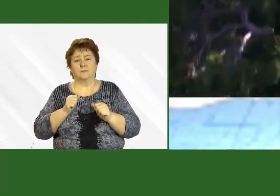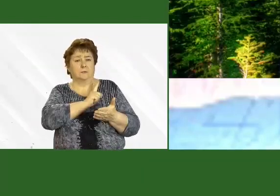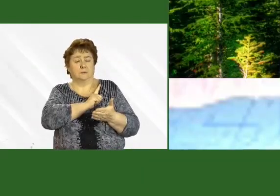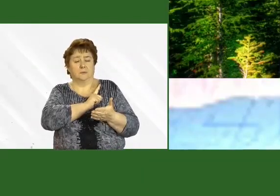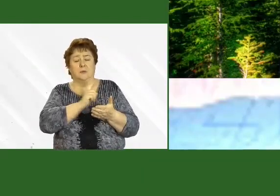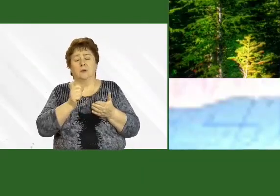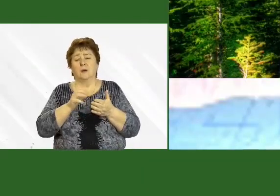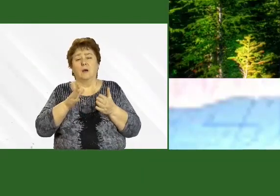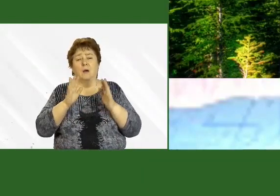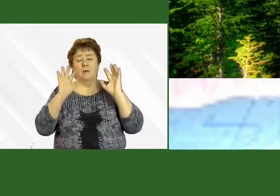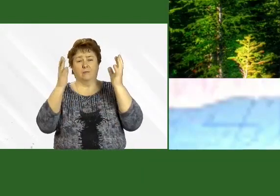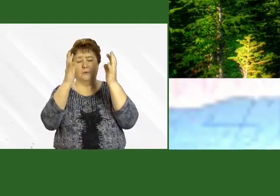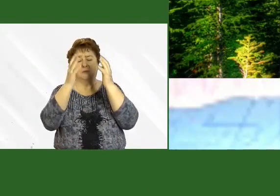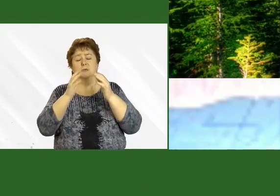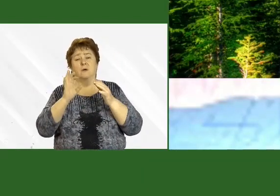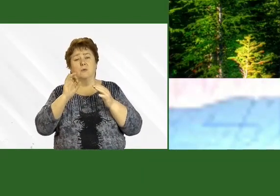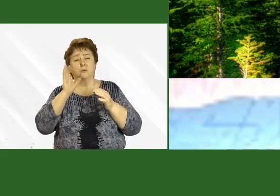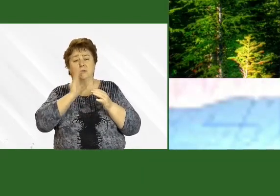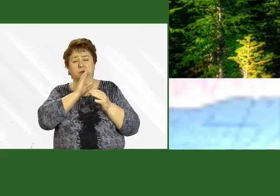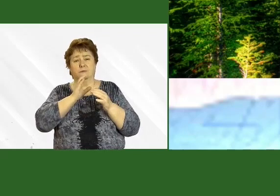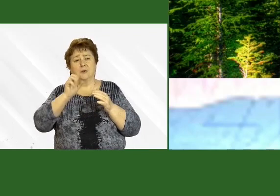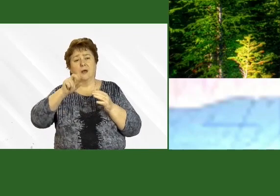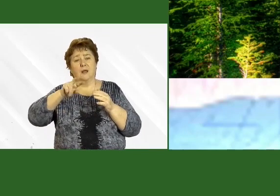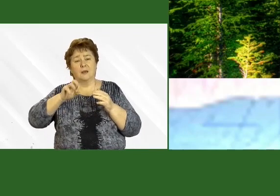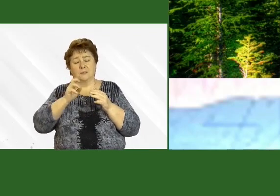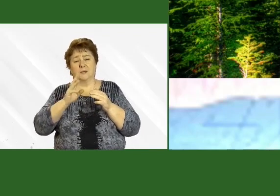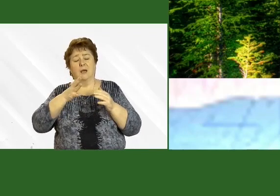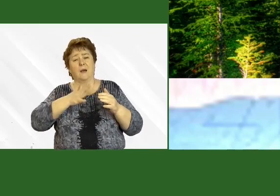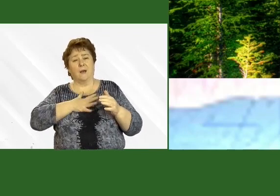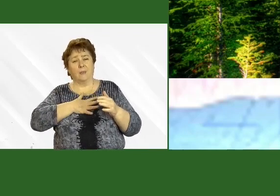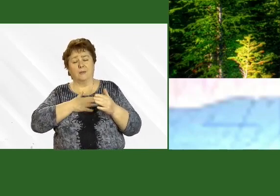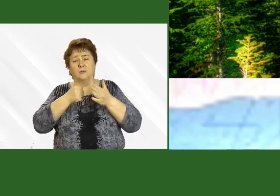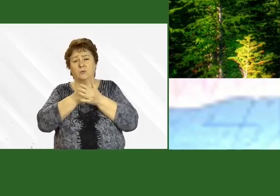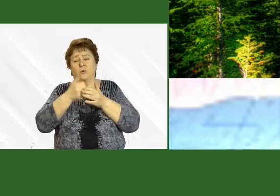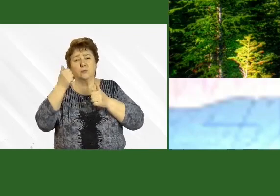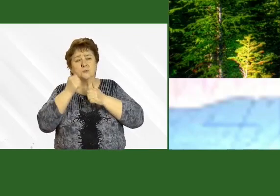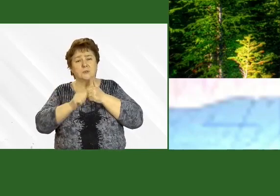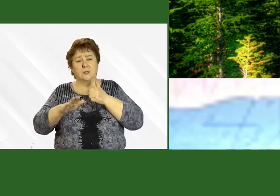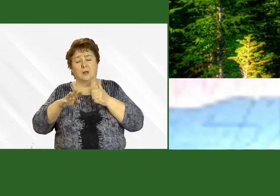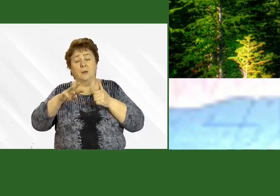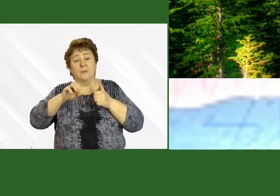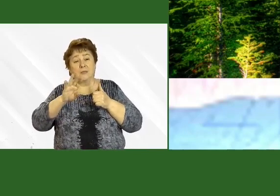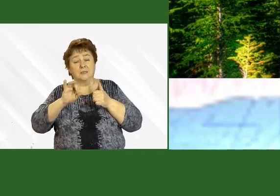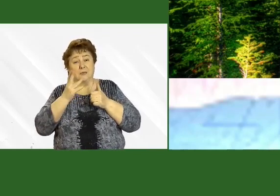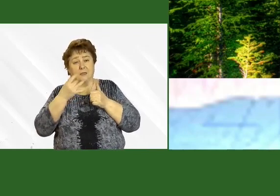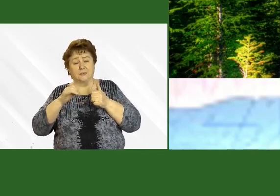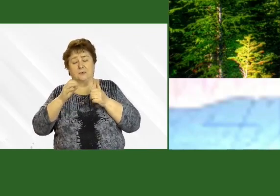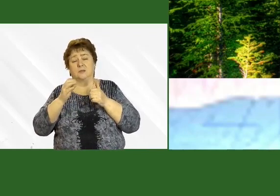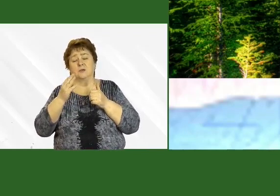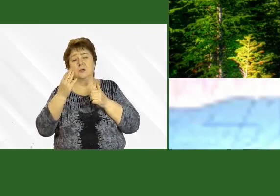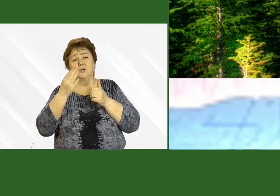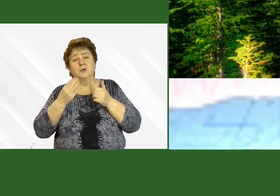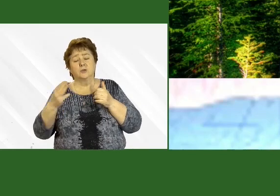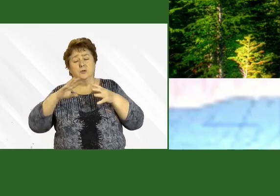в лесах от севера аляски и канады до центральной мексиканских штатов можно